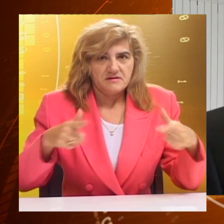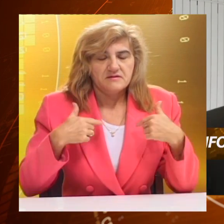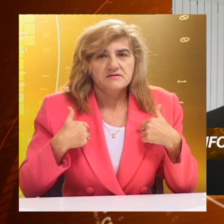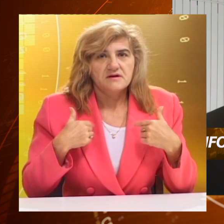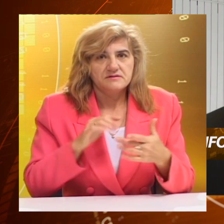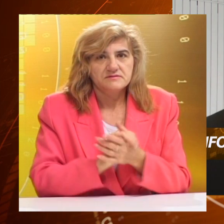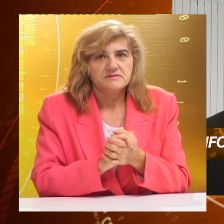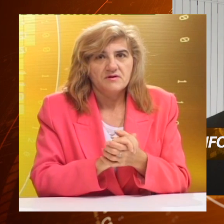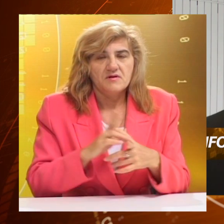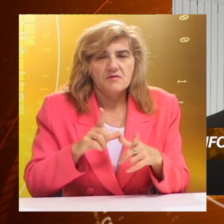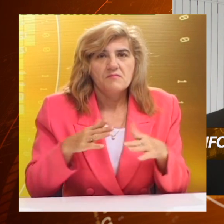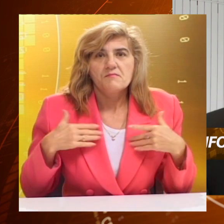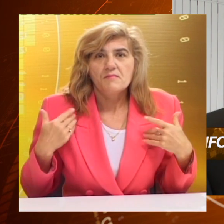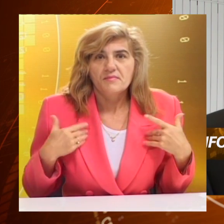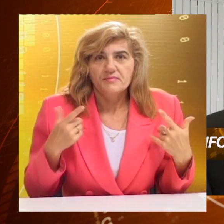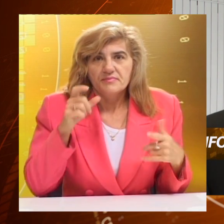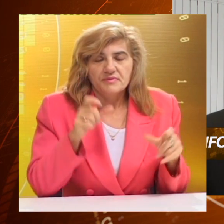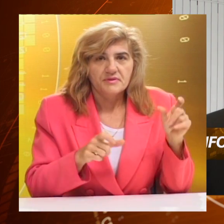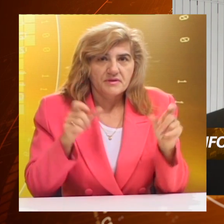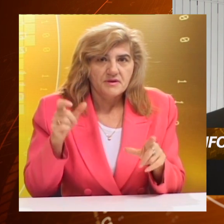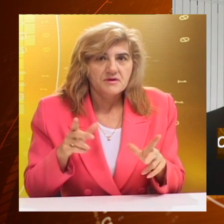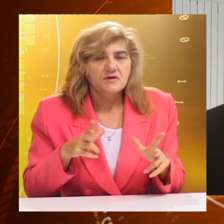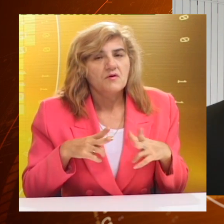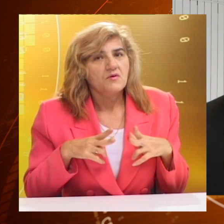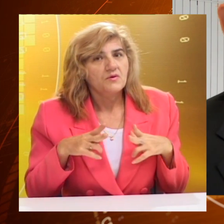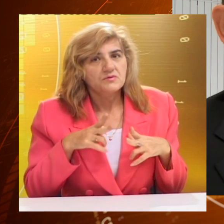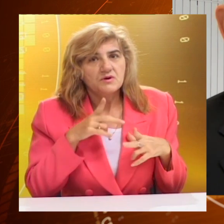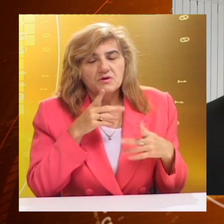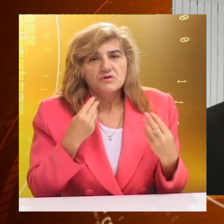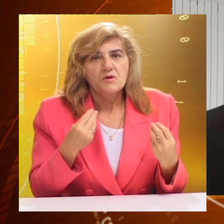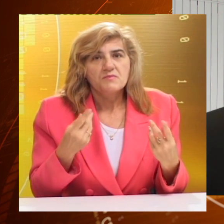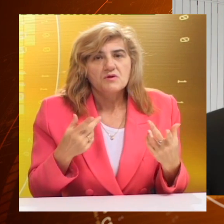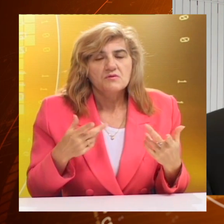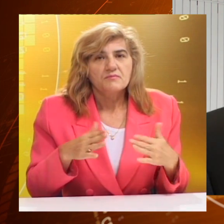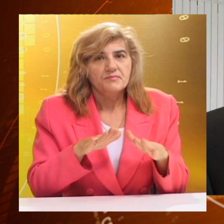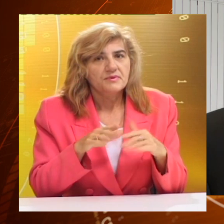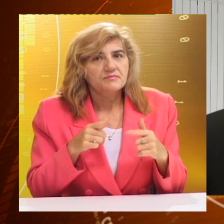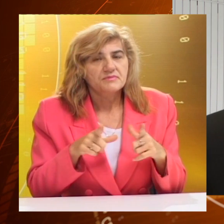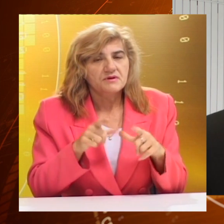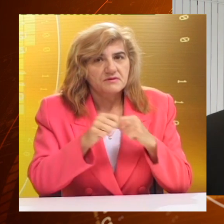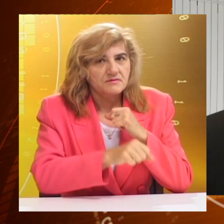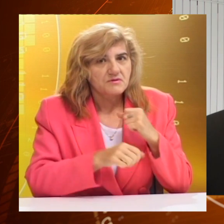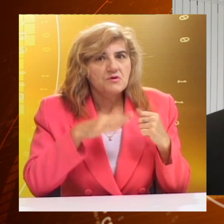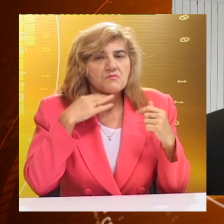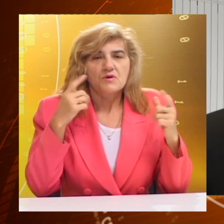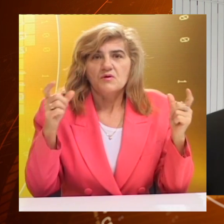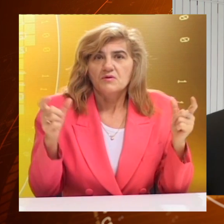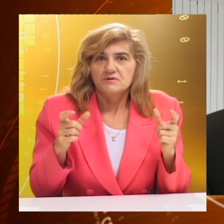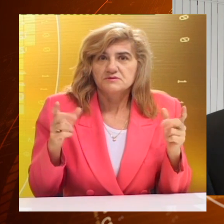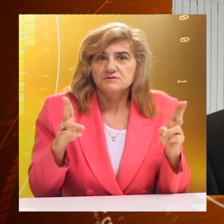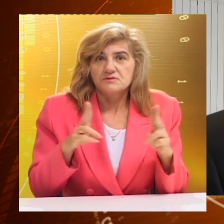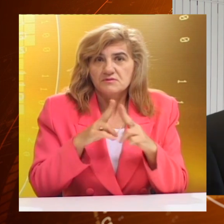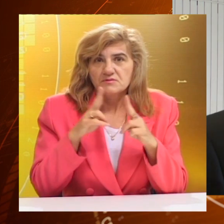kolege, najmlađe Brucoši, pre svega mogu da očekuju jednu iskrenu i toplu dobrodošlicu, mnogo prijatnih